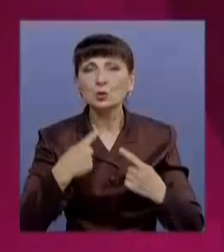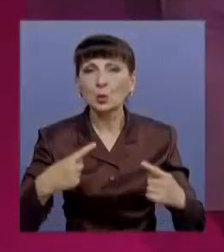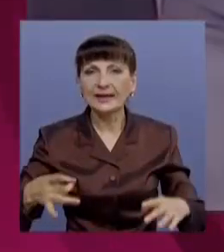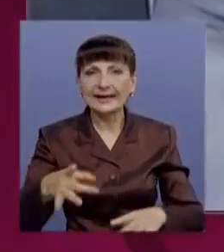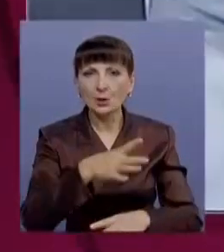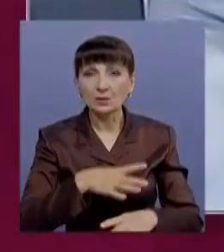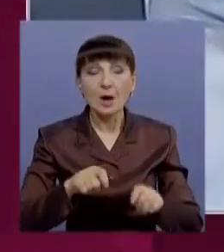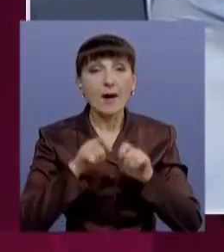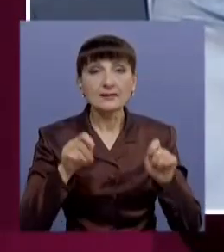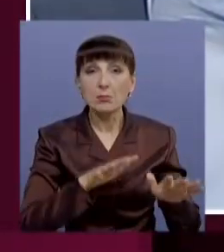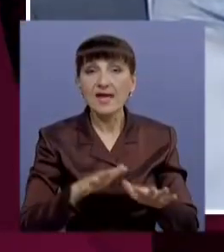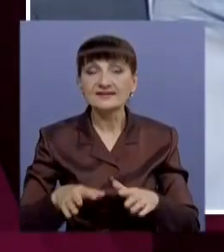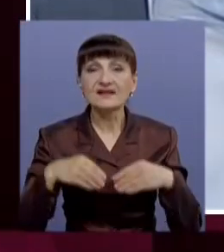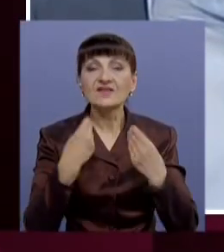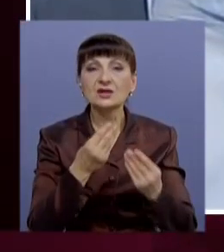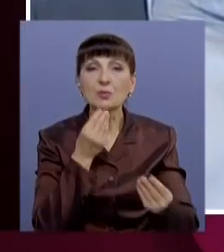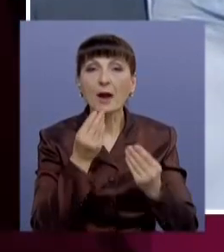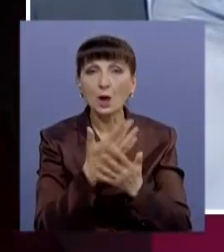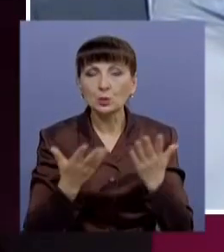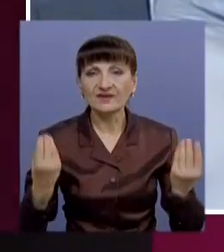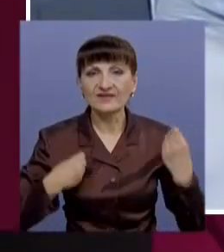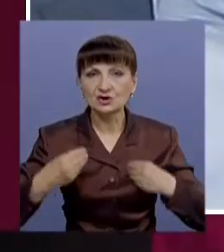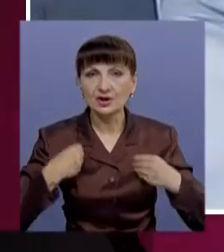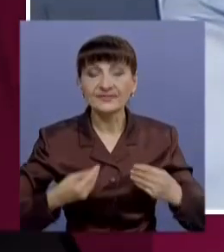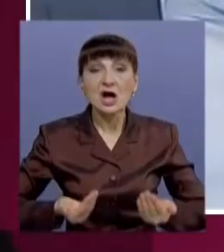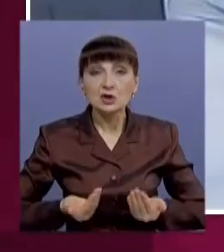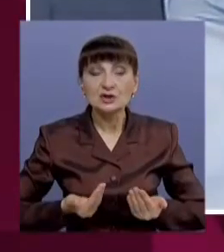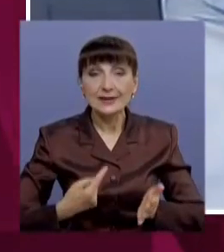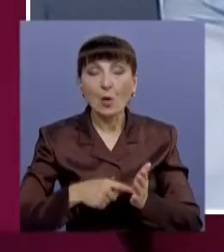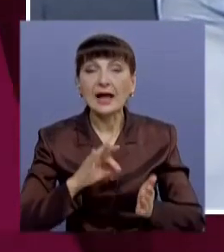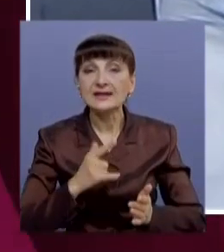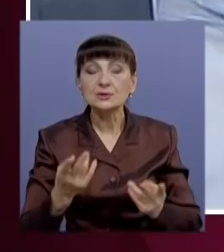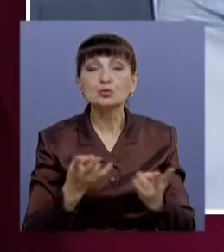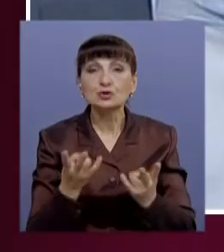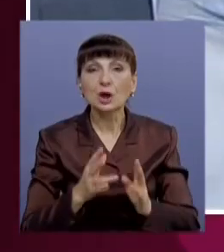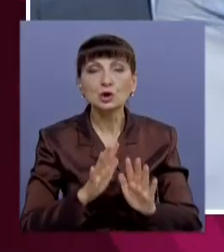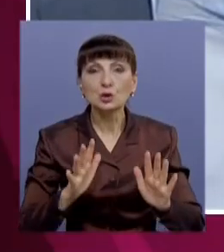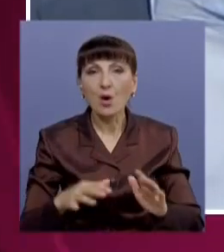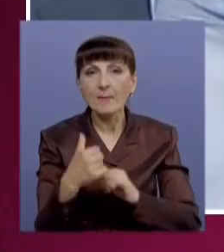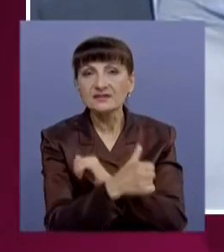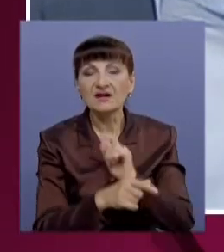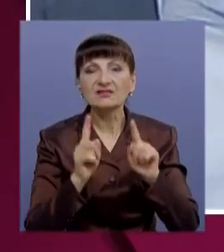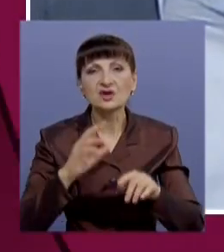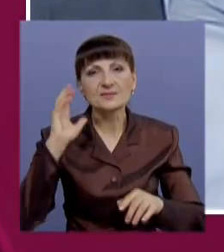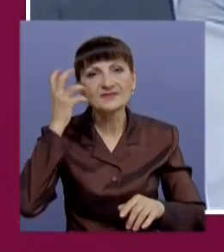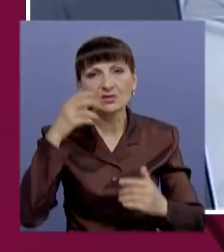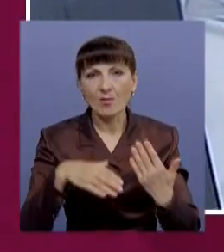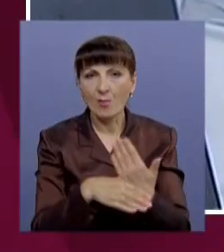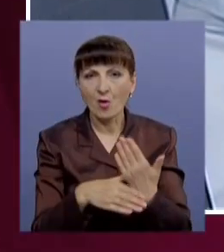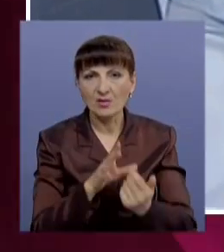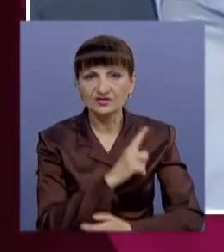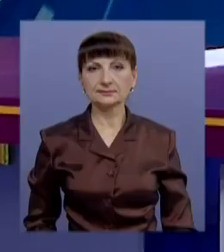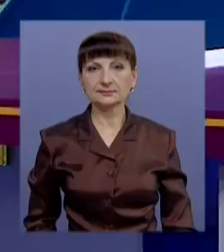регионов. Открыли штабы по выдаче продуктов и вещей. Жители Арыси сейчас нуждаются не только в материальной, но и психологической